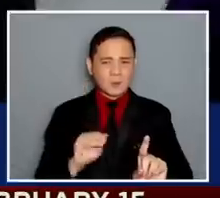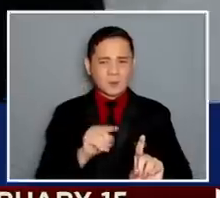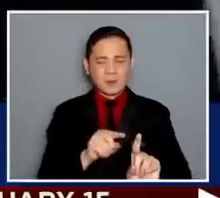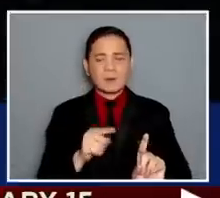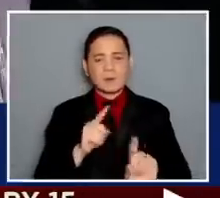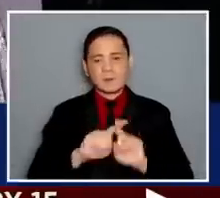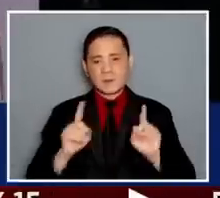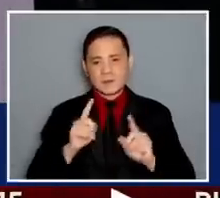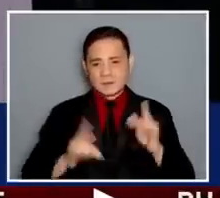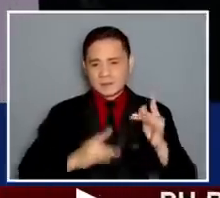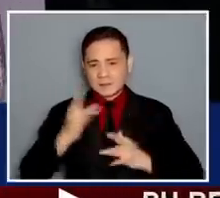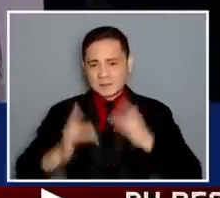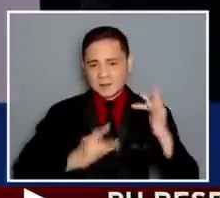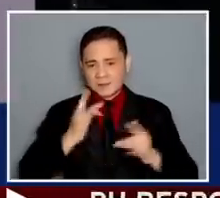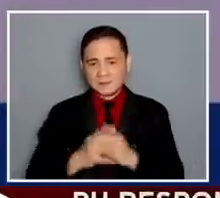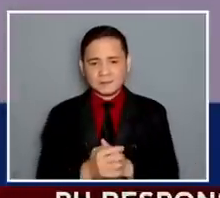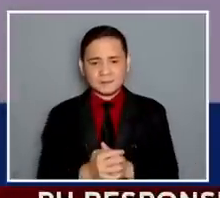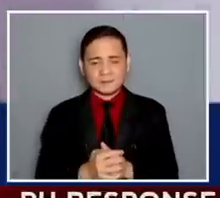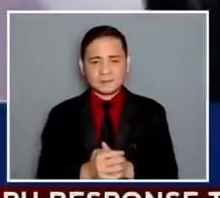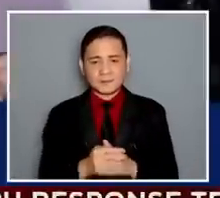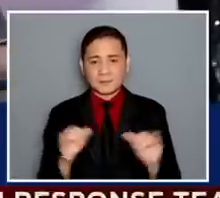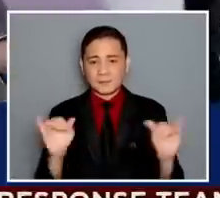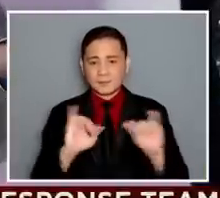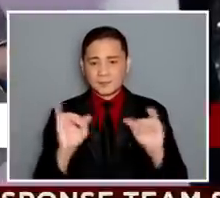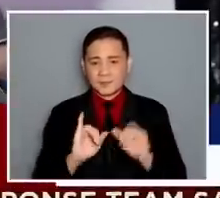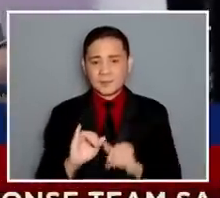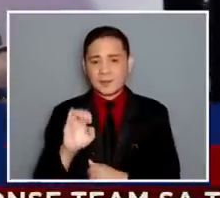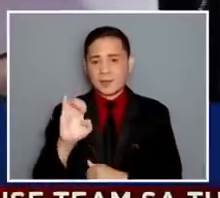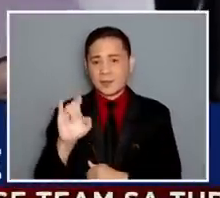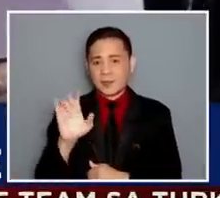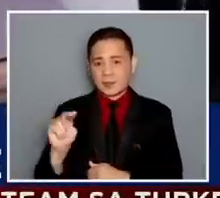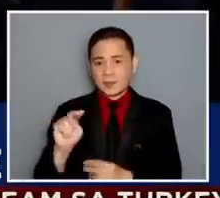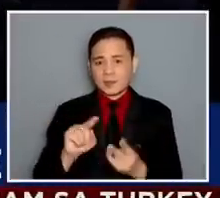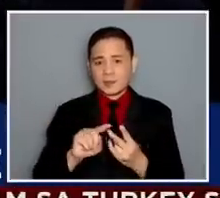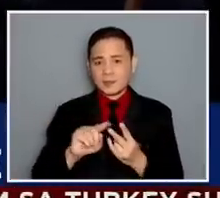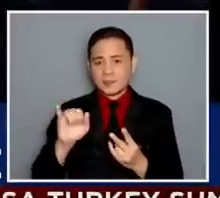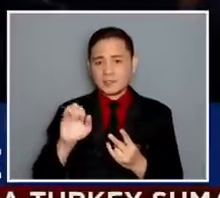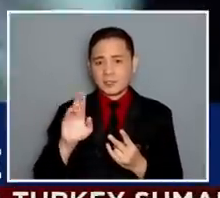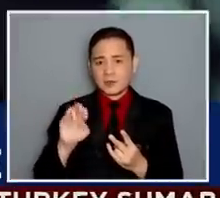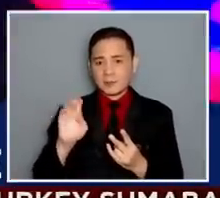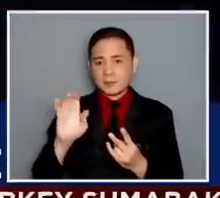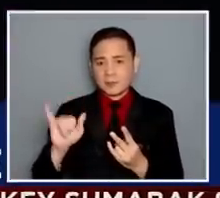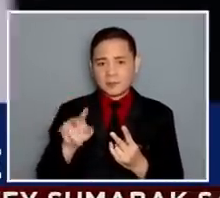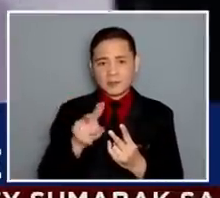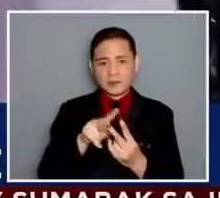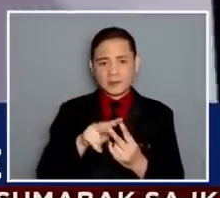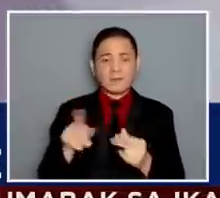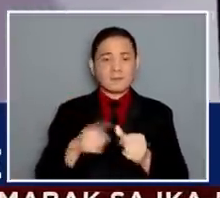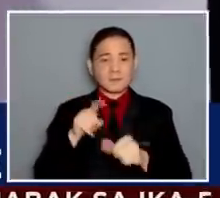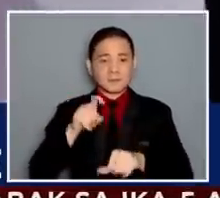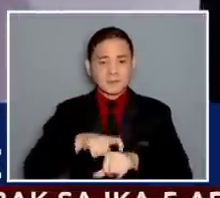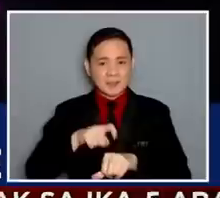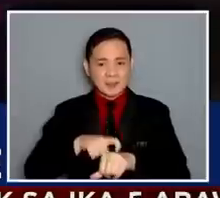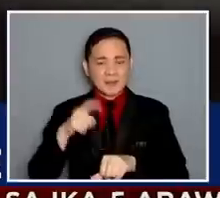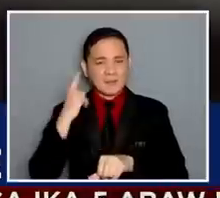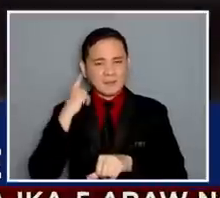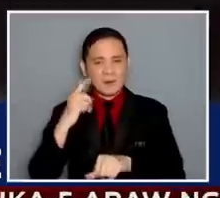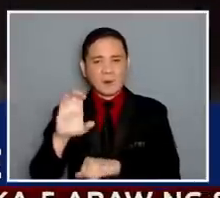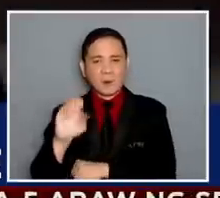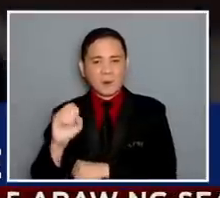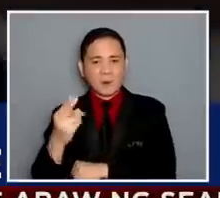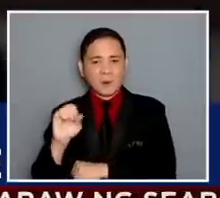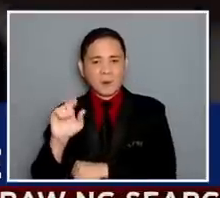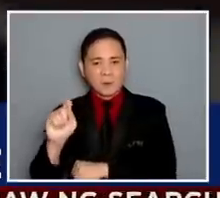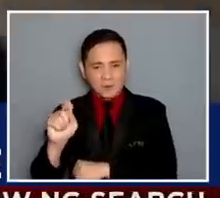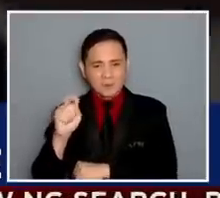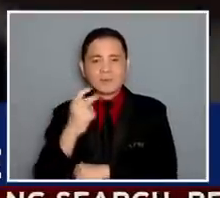exciting. Aabangan din ang first team up nina Ella Nympha at Jeremy Glinoga bilang co-hosts ng The Voice Kids Online.